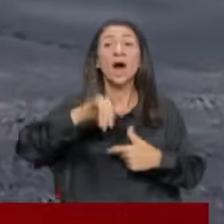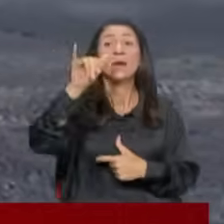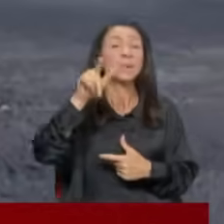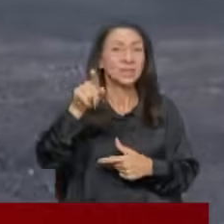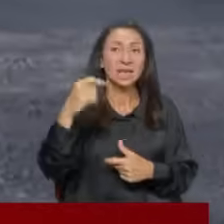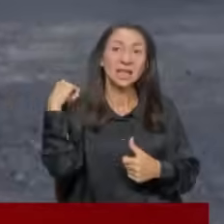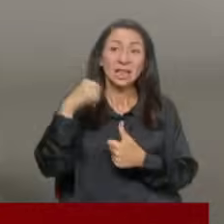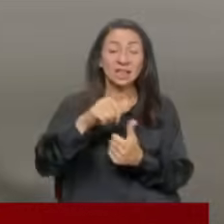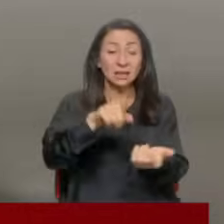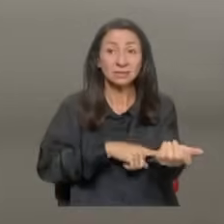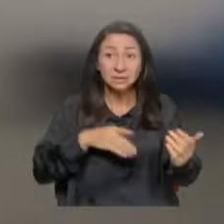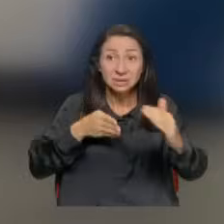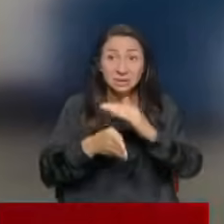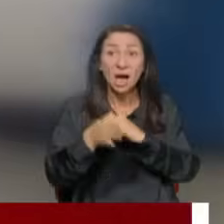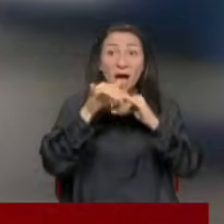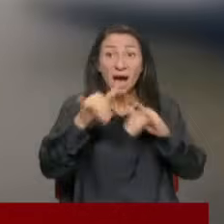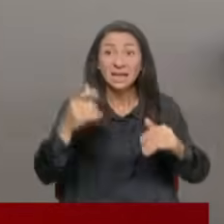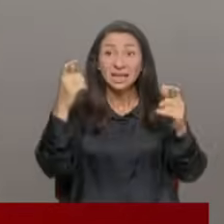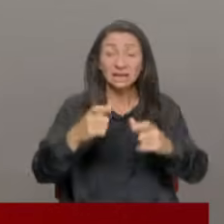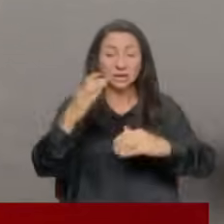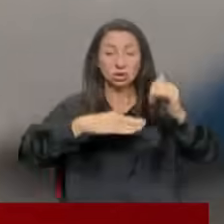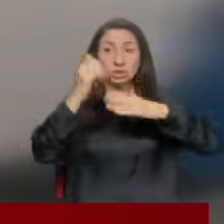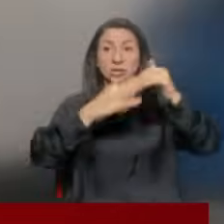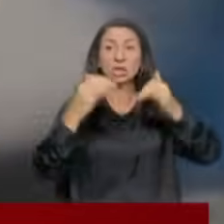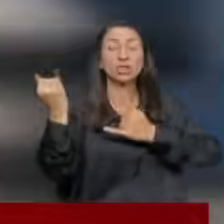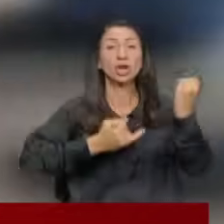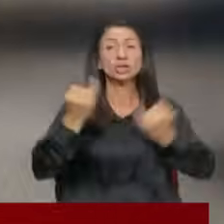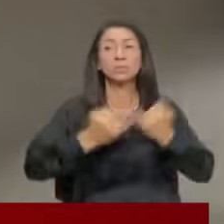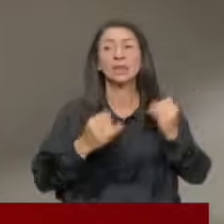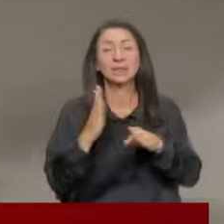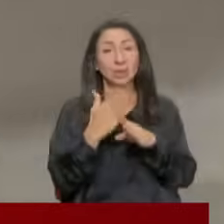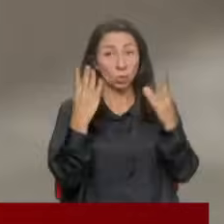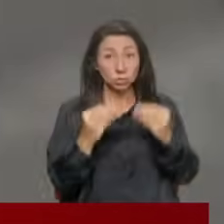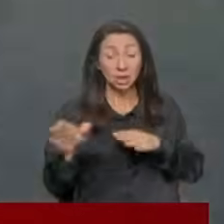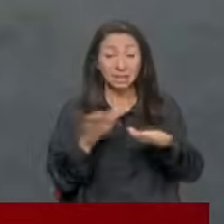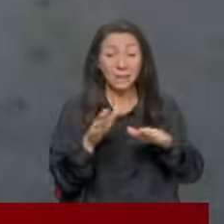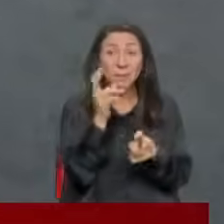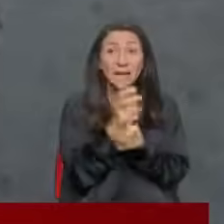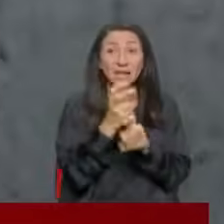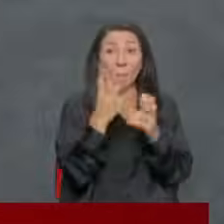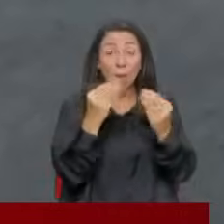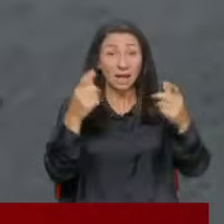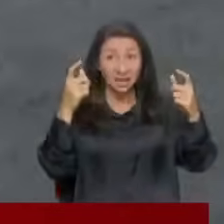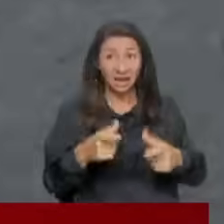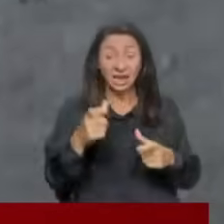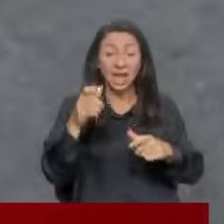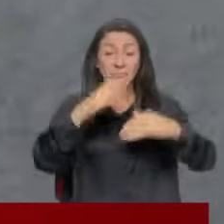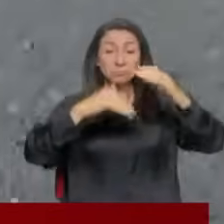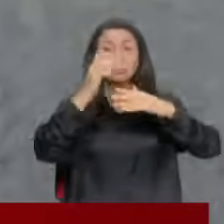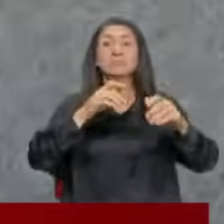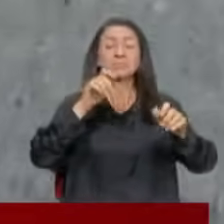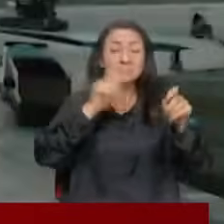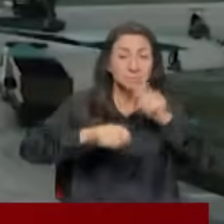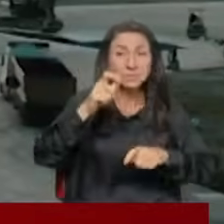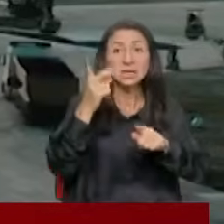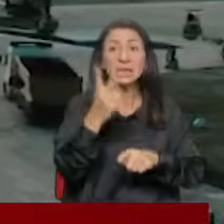yeniden fay hattının geçtiği aynı yerde inşası Tartışmalara yol açmış deprem riski olan yerlerde yapılaşmaya ilişkin